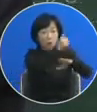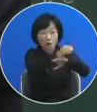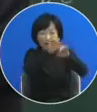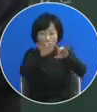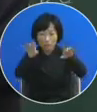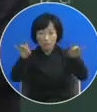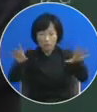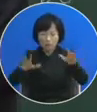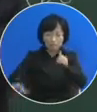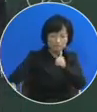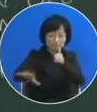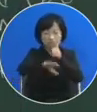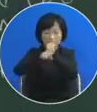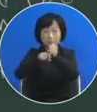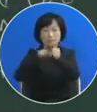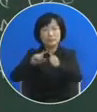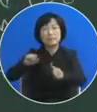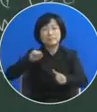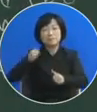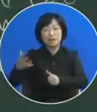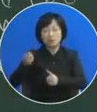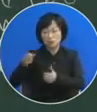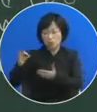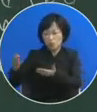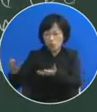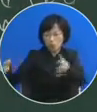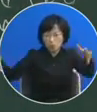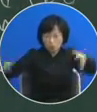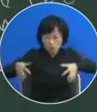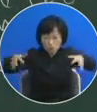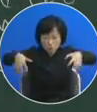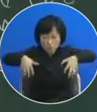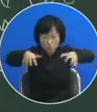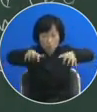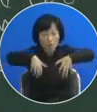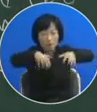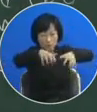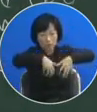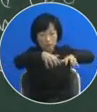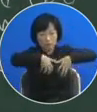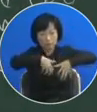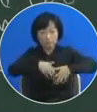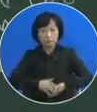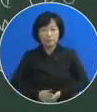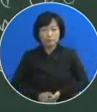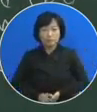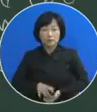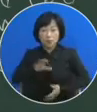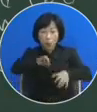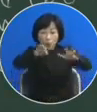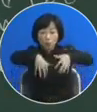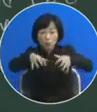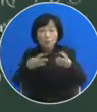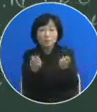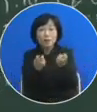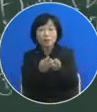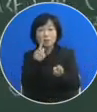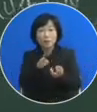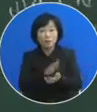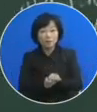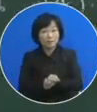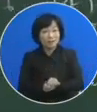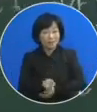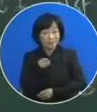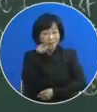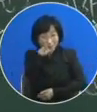nation. 막강한 힘을 가지고요 돈을 모았어요. And with his mighty power, they gathered money. 어떻게 돈 모았는 거니까 네 아무리 죄지도